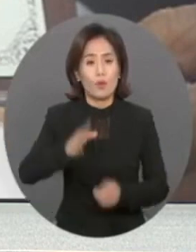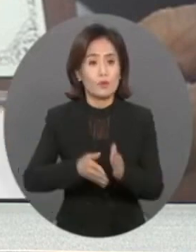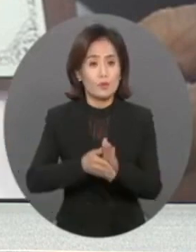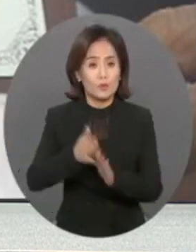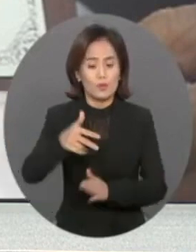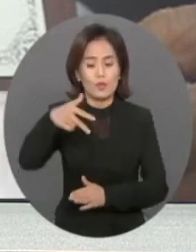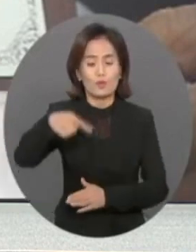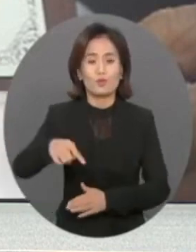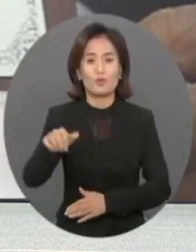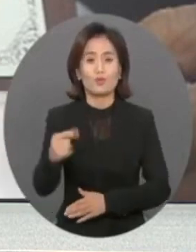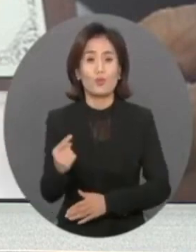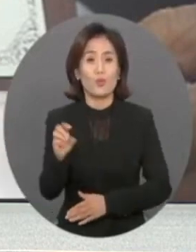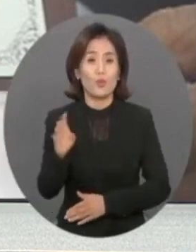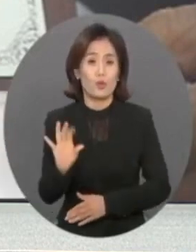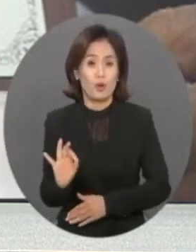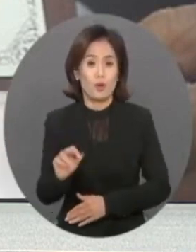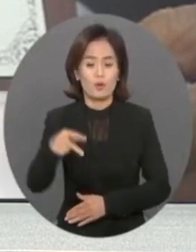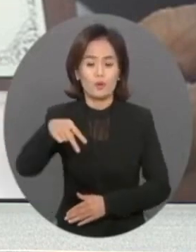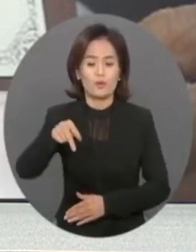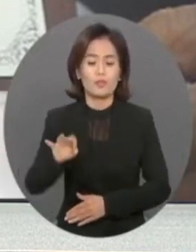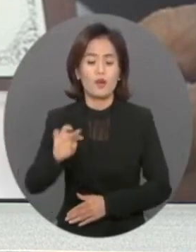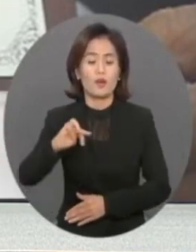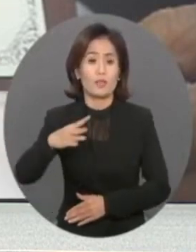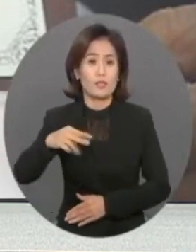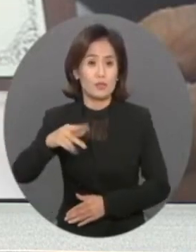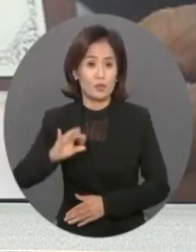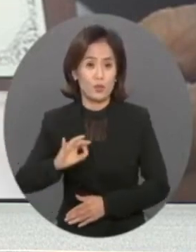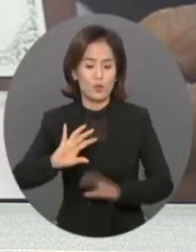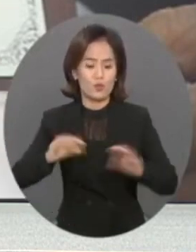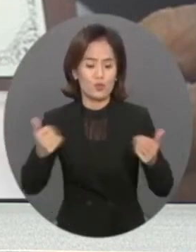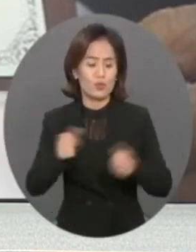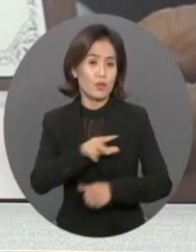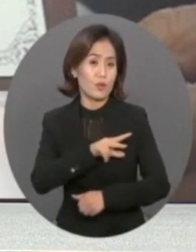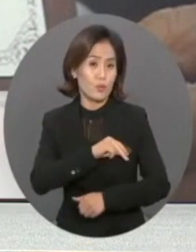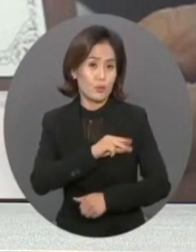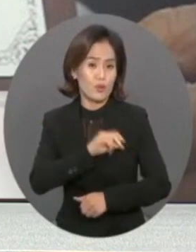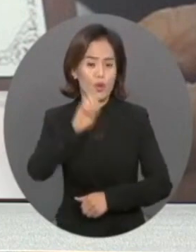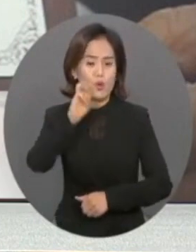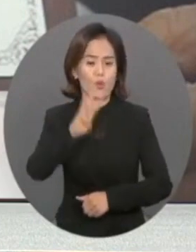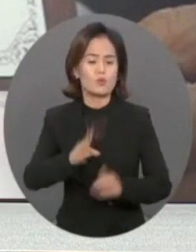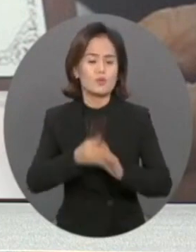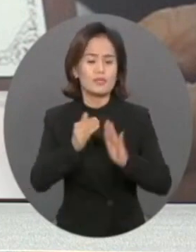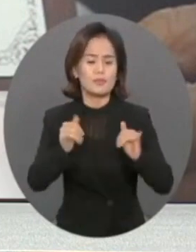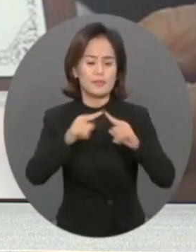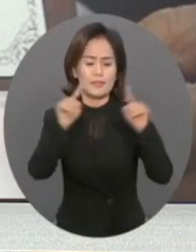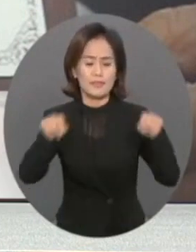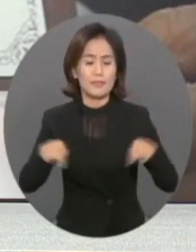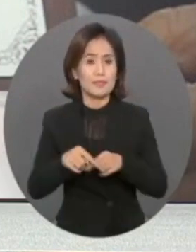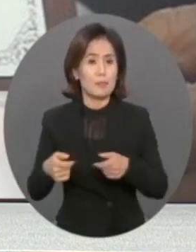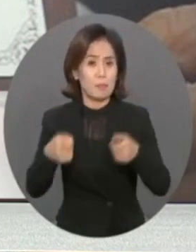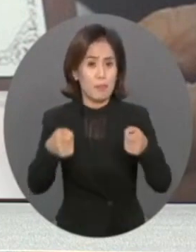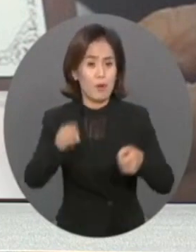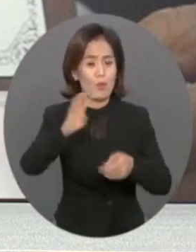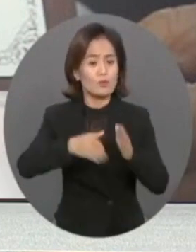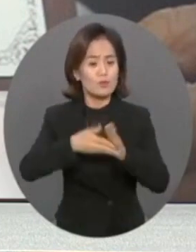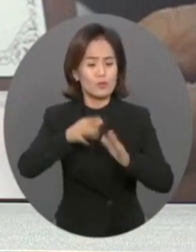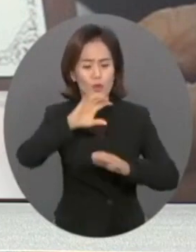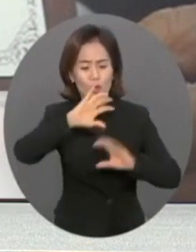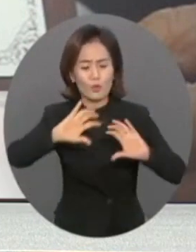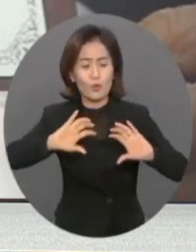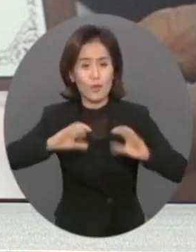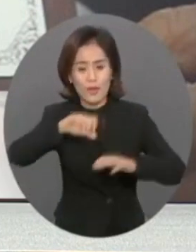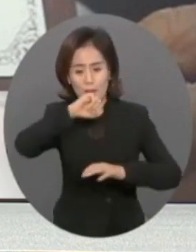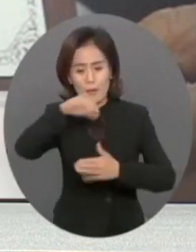광주시가 주호영 성일종 국민의 힘 국회의원들에게 명예 광주시민증을 줬습니다 광주시가 국비를